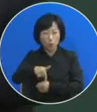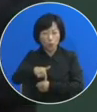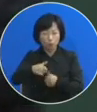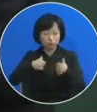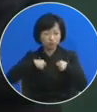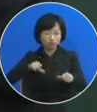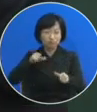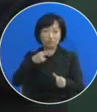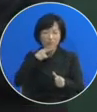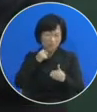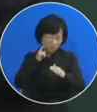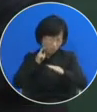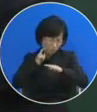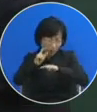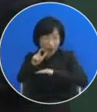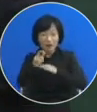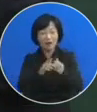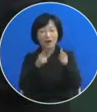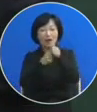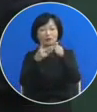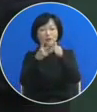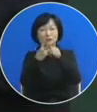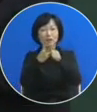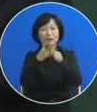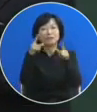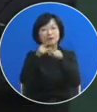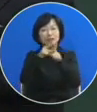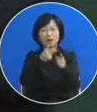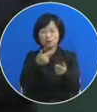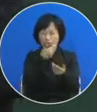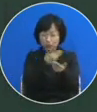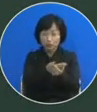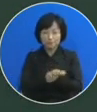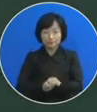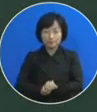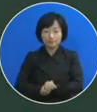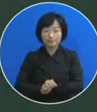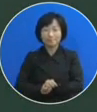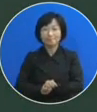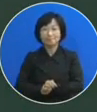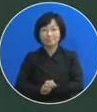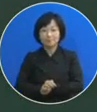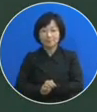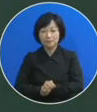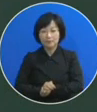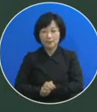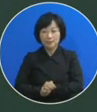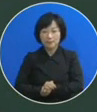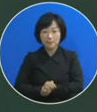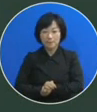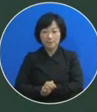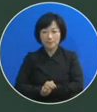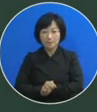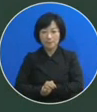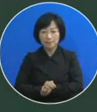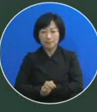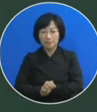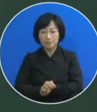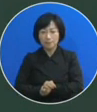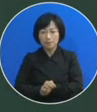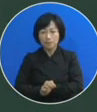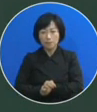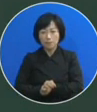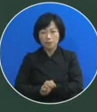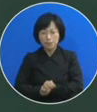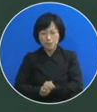something else. 이 세 단어는 굉장히 중요합니다. These three words are very important. 일심으로 주를 바라본다는 말은 뭔가를 본